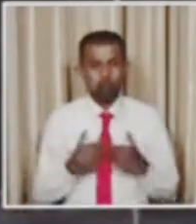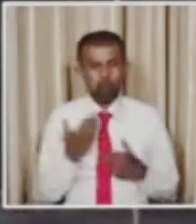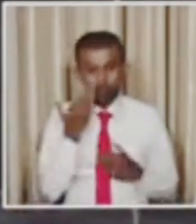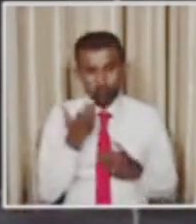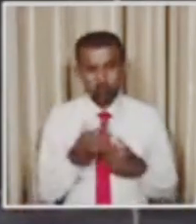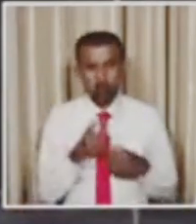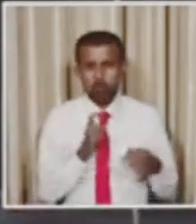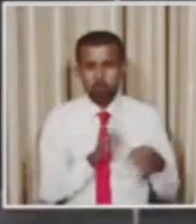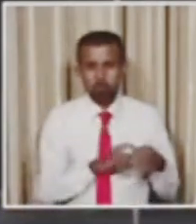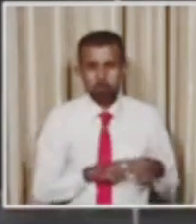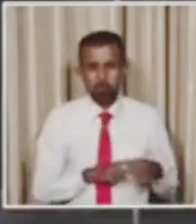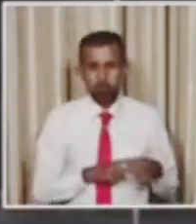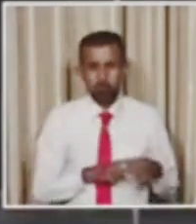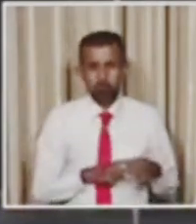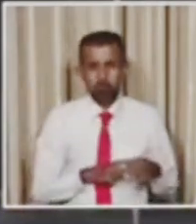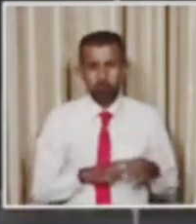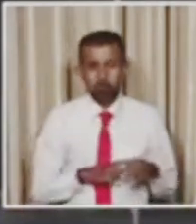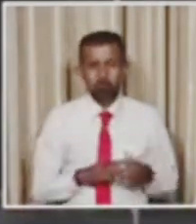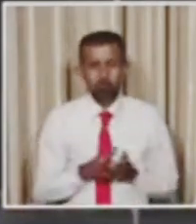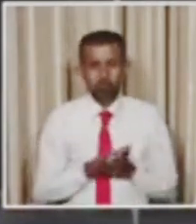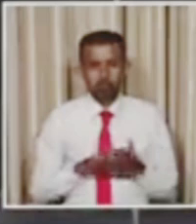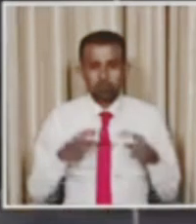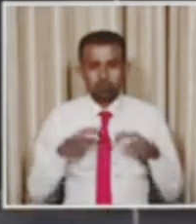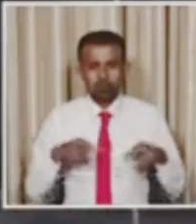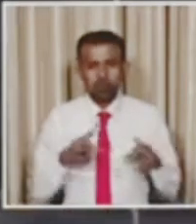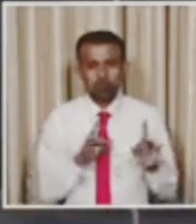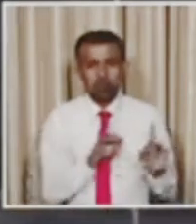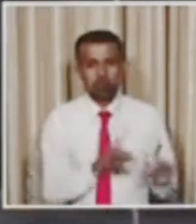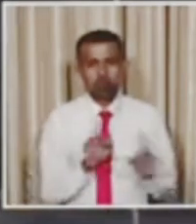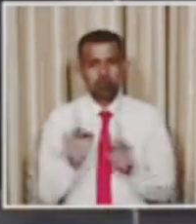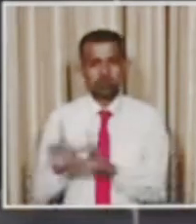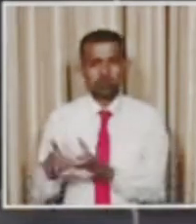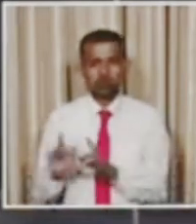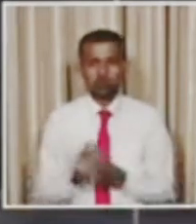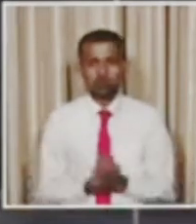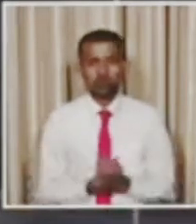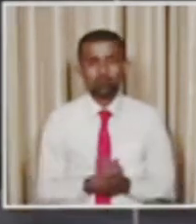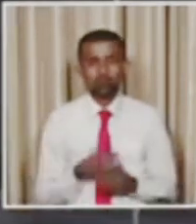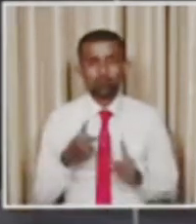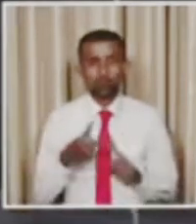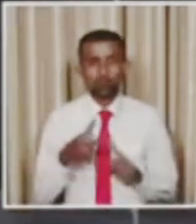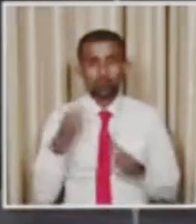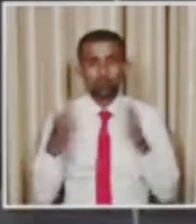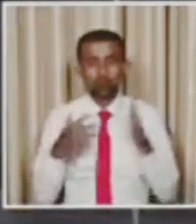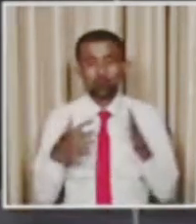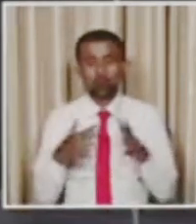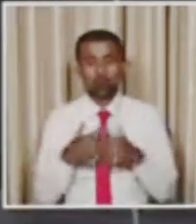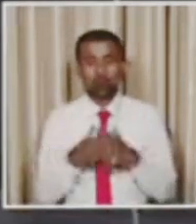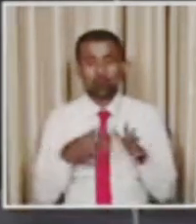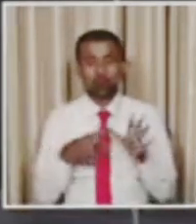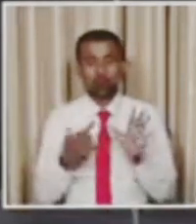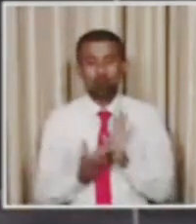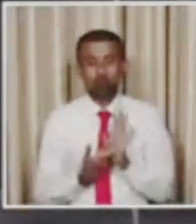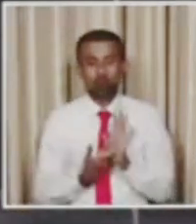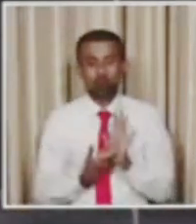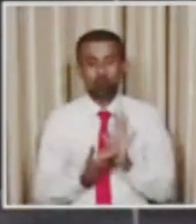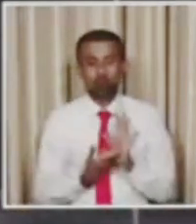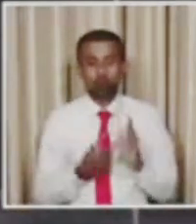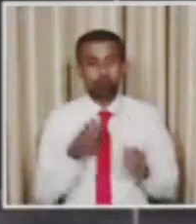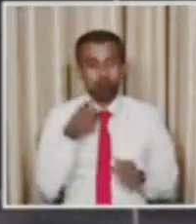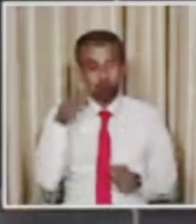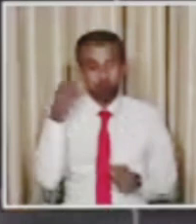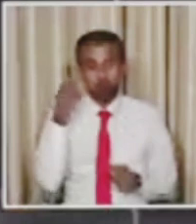ප්‍රශ්නේ හරයාත්මකව ගත්තොත් ගොඩක් දුරට සමානයි. දෙවන ලෝක යුද්ධ වෙලාවේ නාසි ජර්මනිය